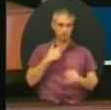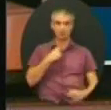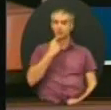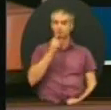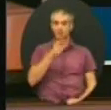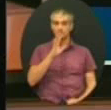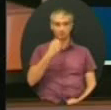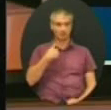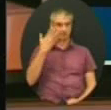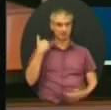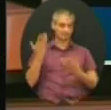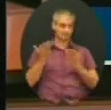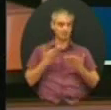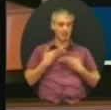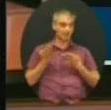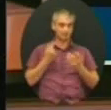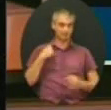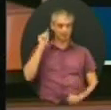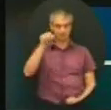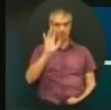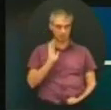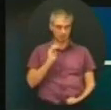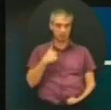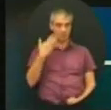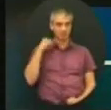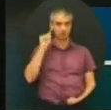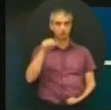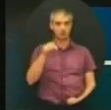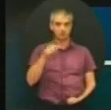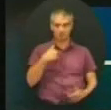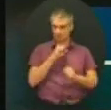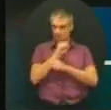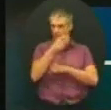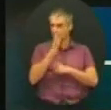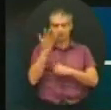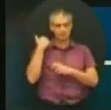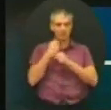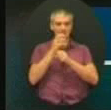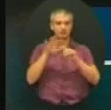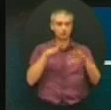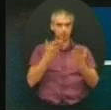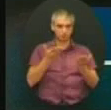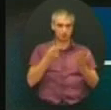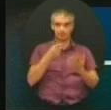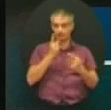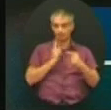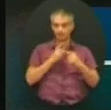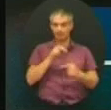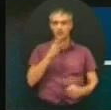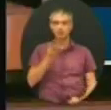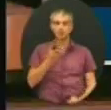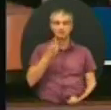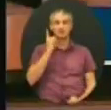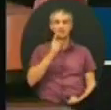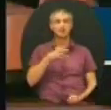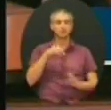לך שאם אני הייתי מקבלת הזמנה, אני הייתי שם. אני הייתי שם. אין לי טענה אלייך, למה לא היה נציג של הממשלה? גם השרים, אבל זה בדיוק העניין,